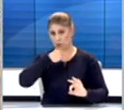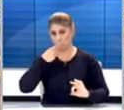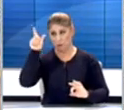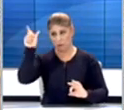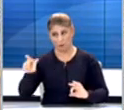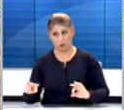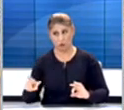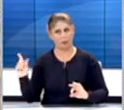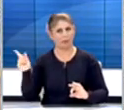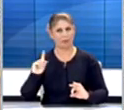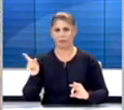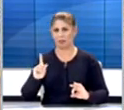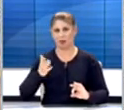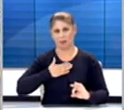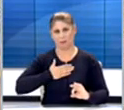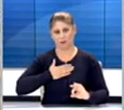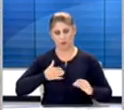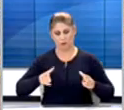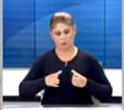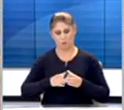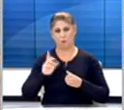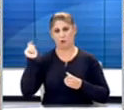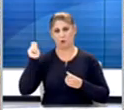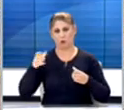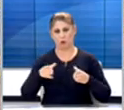δεν προέρχεται από το δικό μας πολιτικό χώρο.